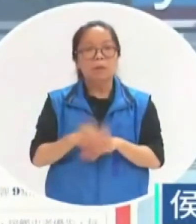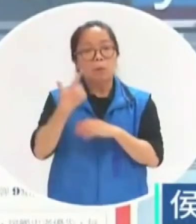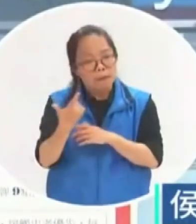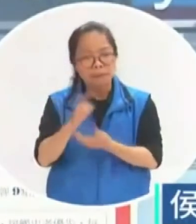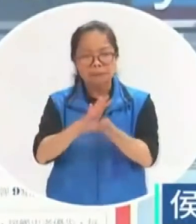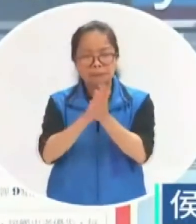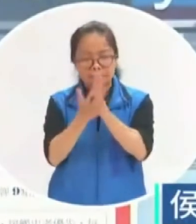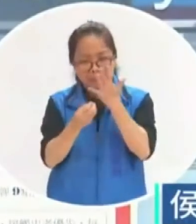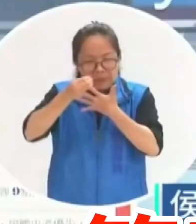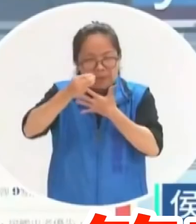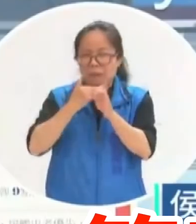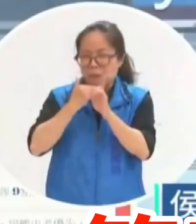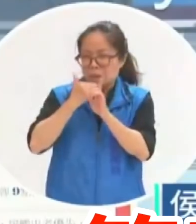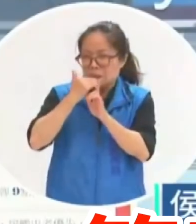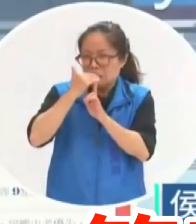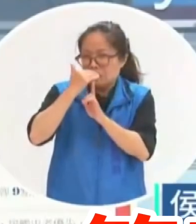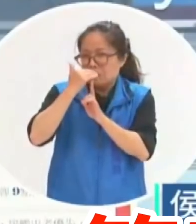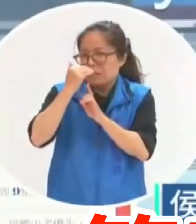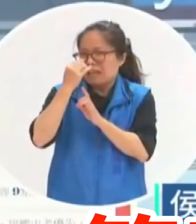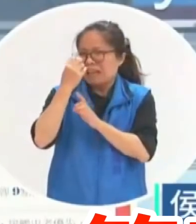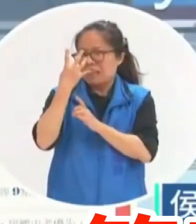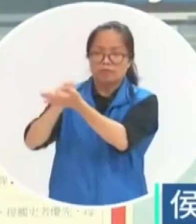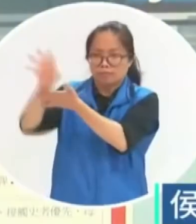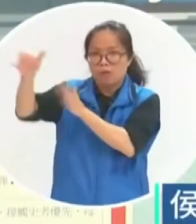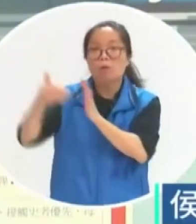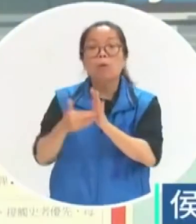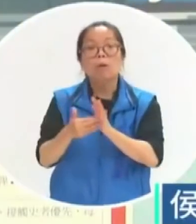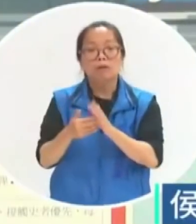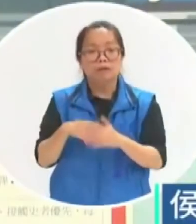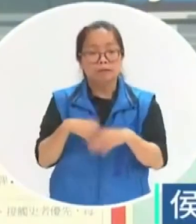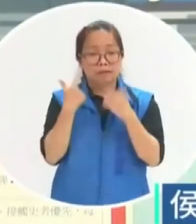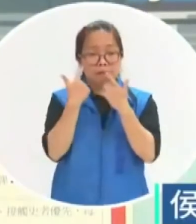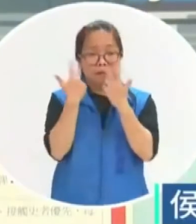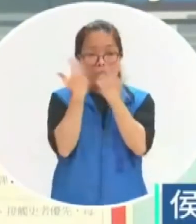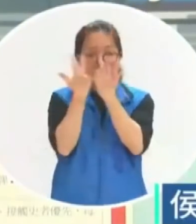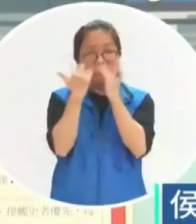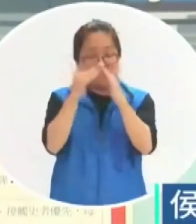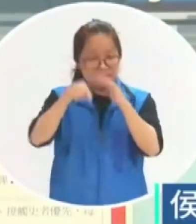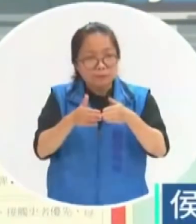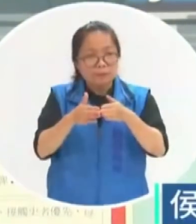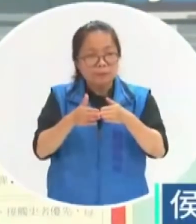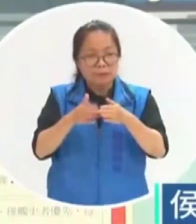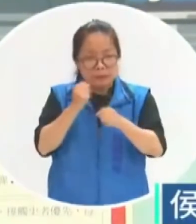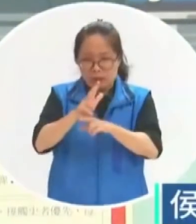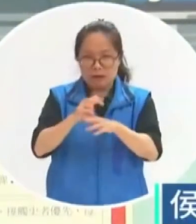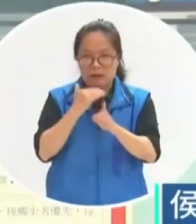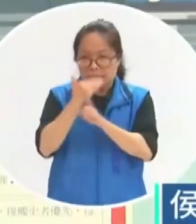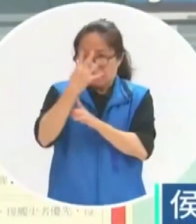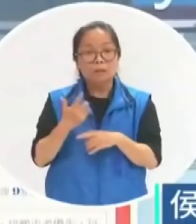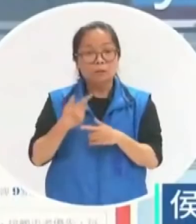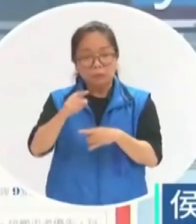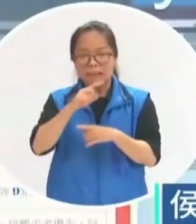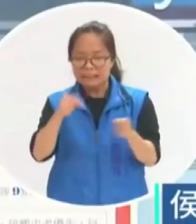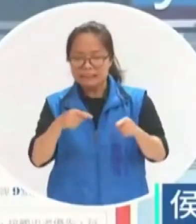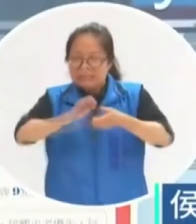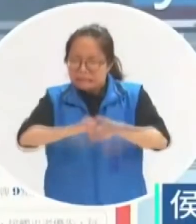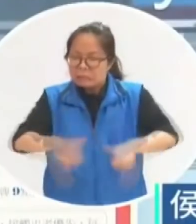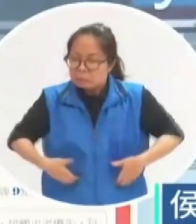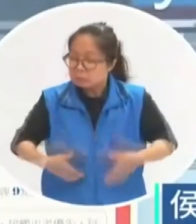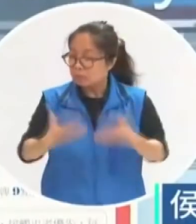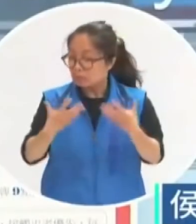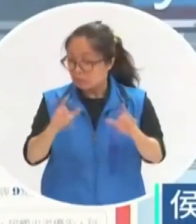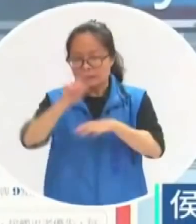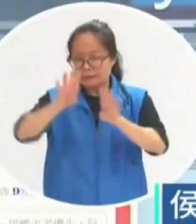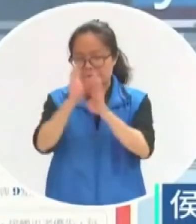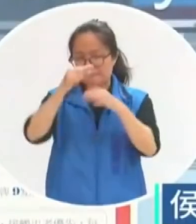走到快接近第四级的防疫了，新北市一定会做好第四级的准备，都会开始严